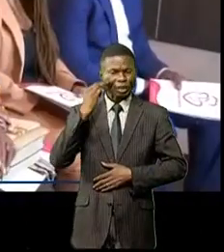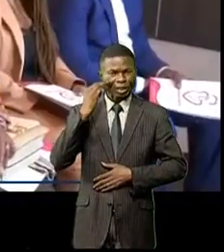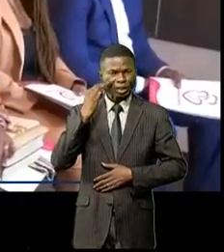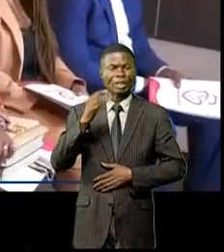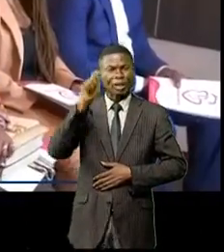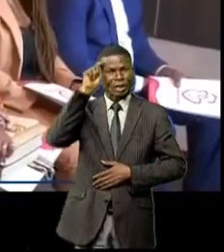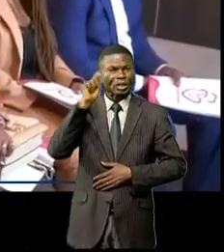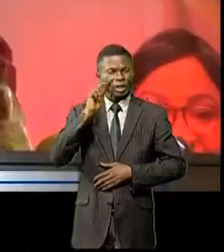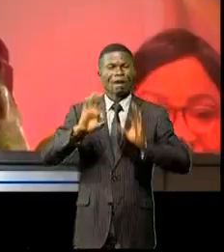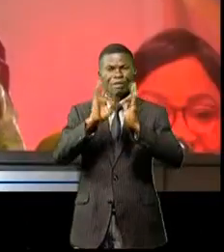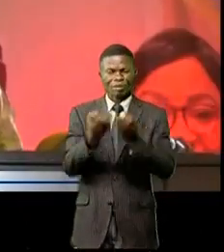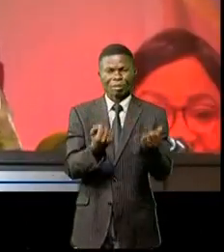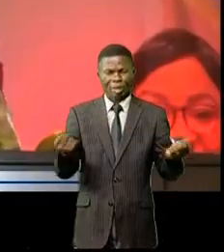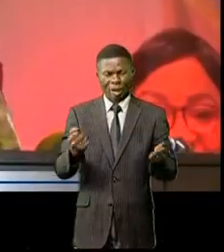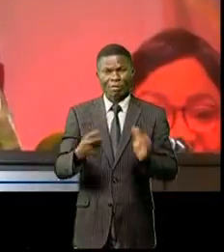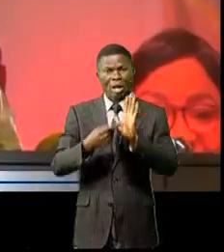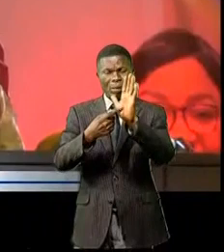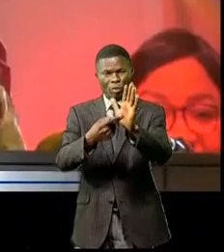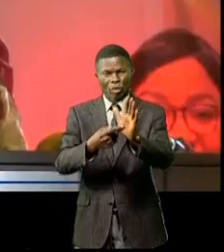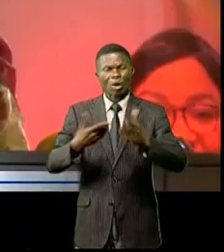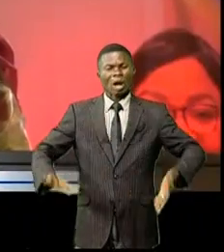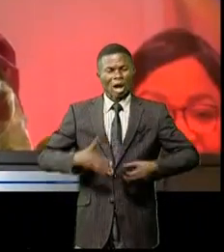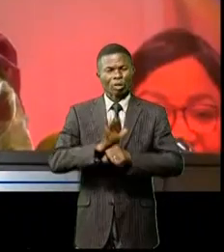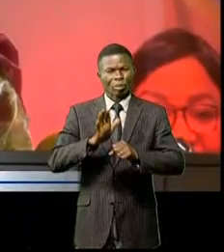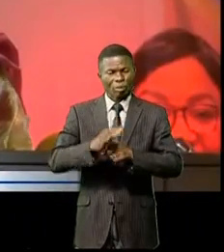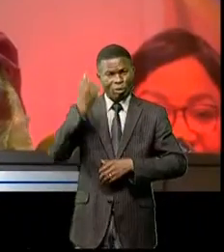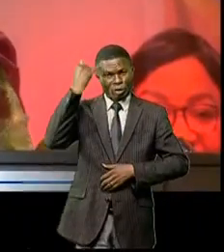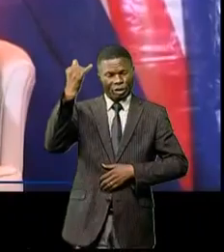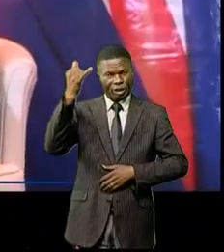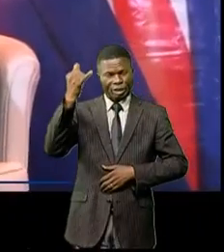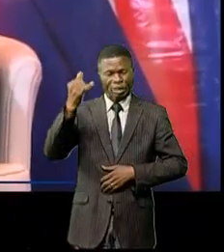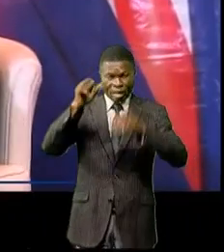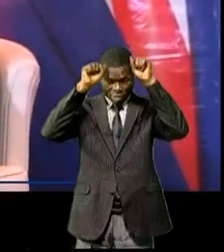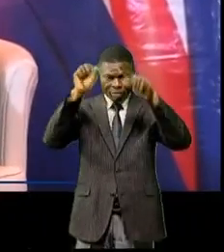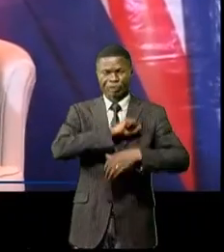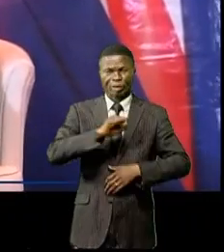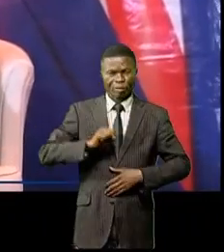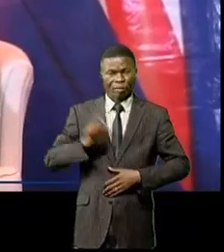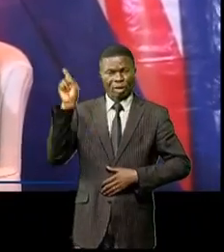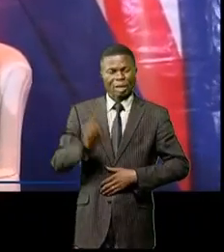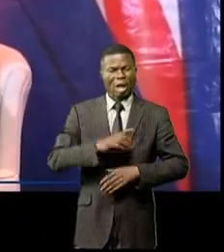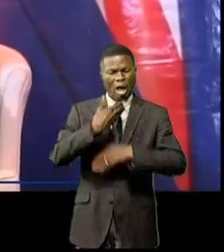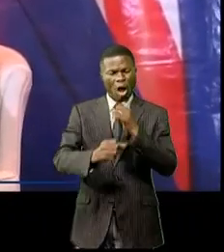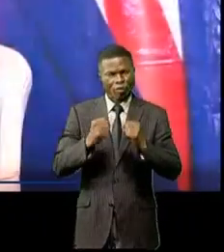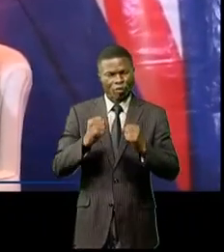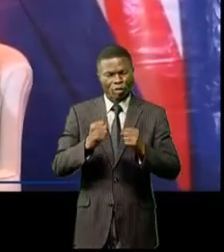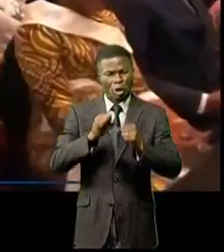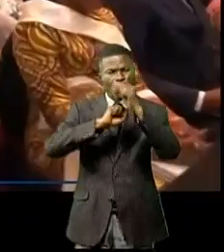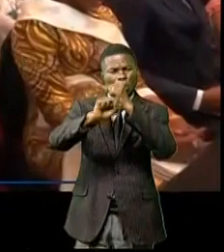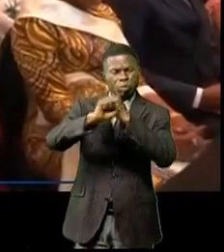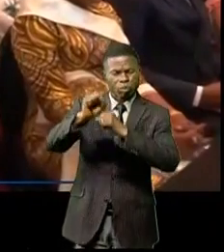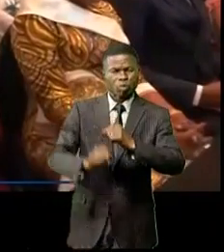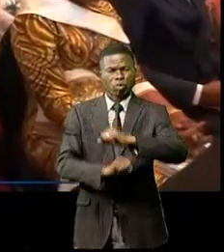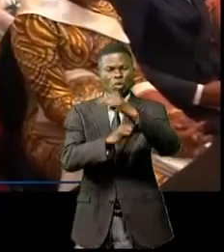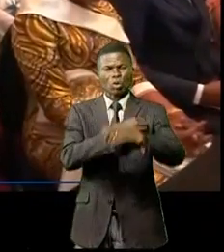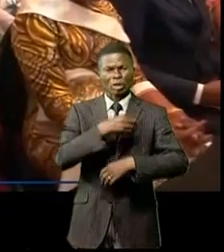Familles, présente à cette cérémonie, a loué le sens genré du président du Sénat, qui s'est toujours battu pour la promotion de la femme